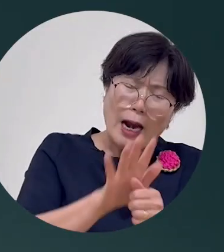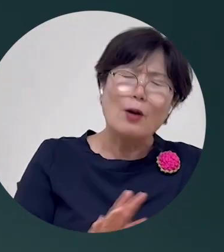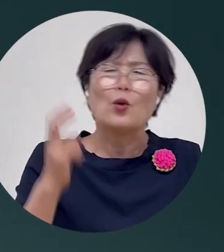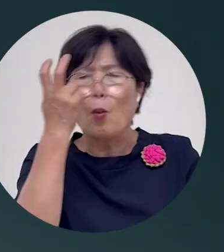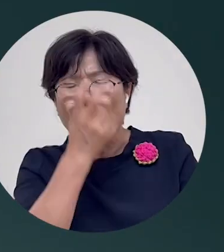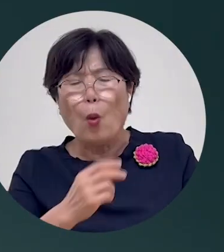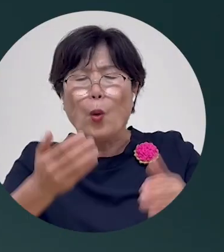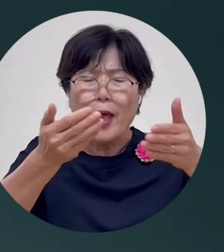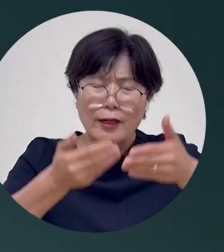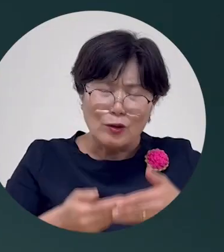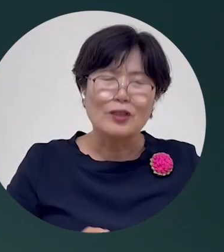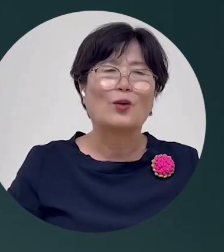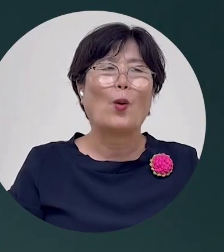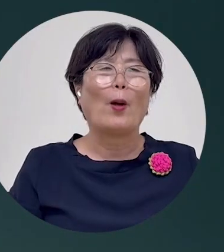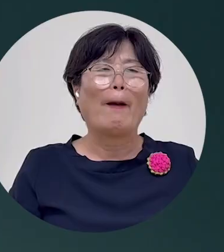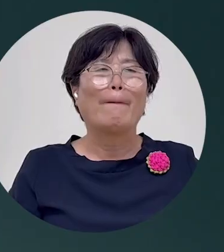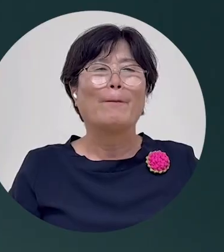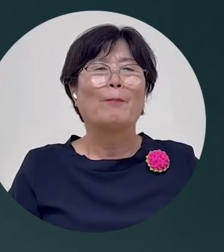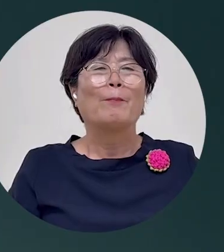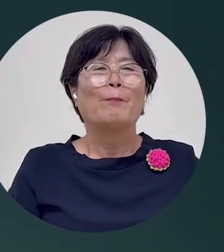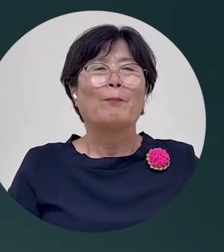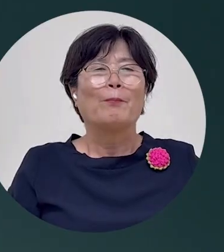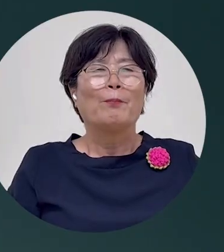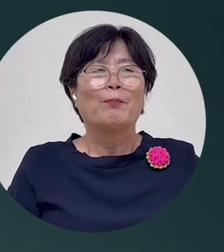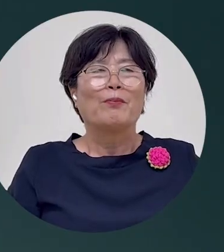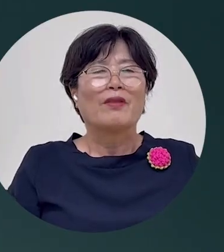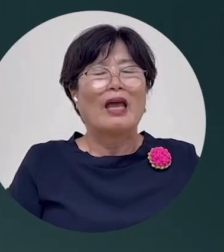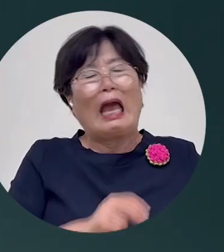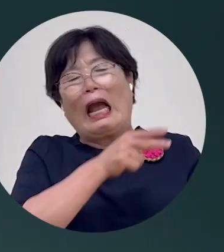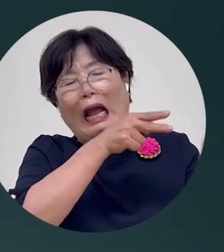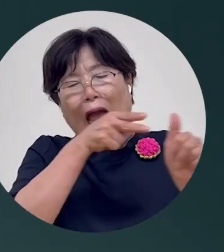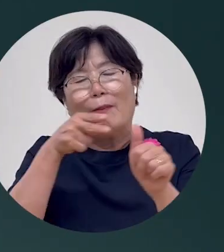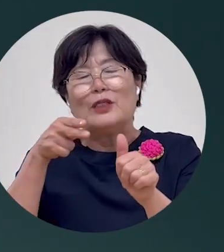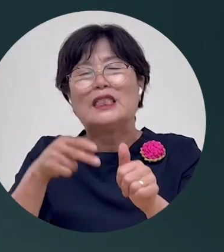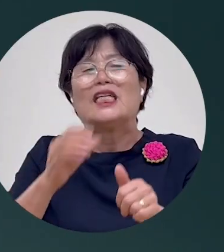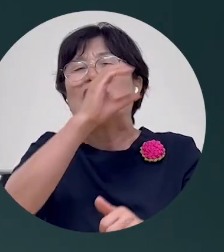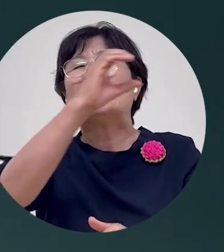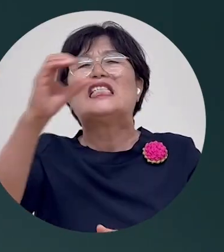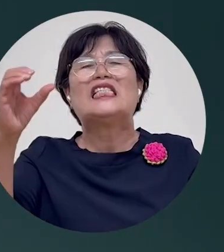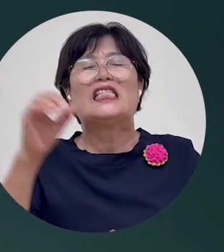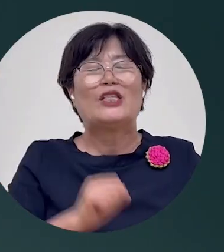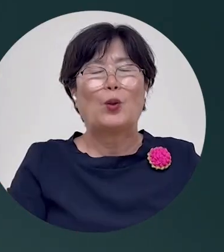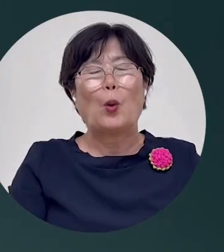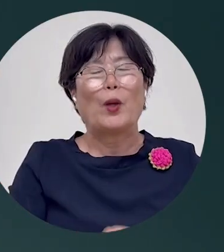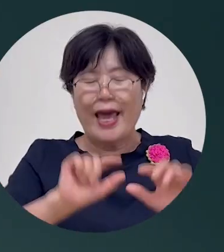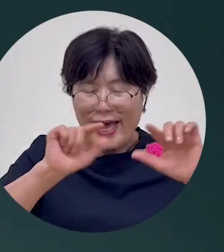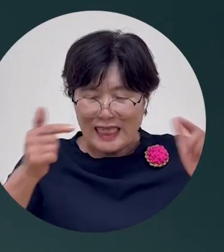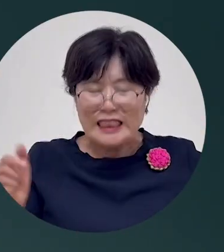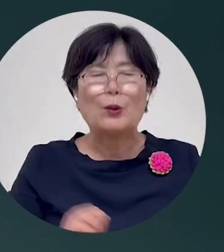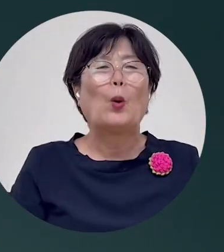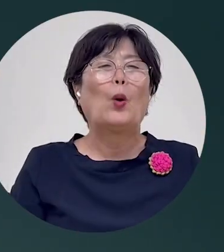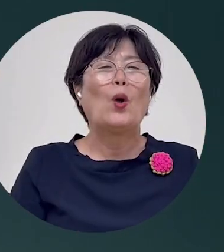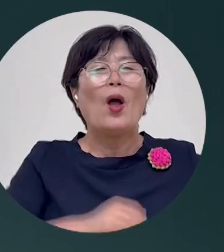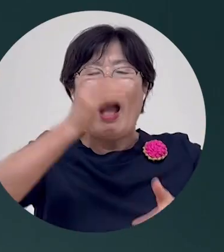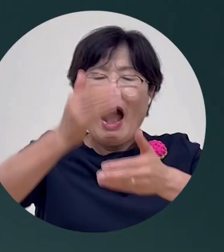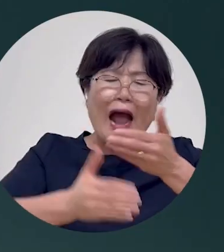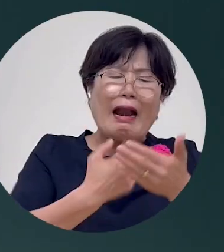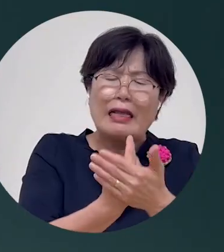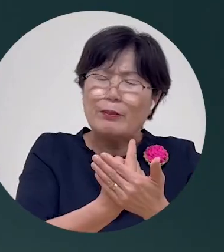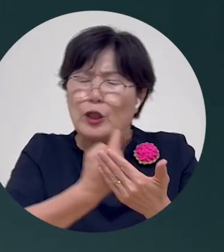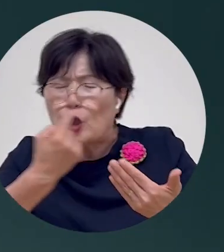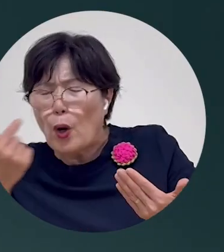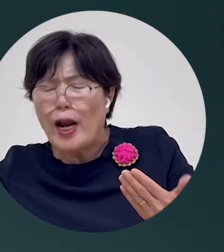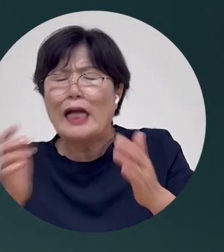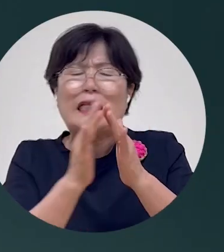하나님의 시선에서 감시용 CCTV를 탈출하듯이 하나님을 떠난